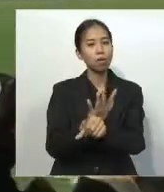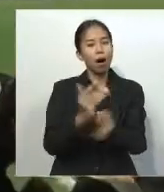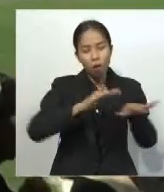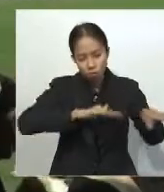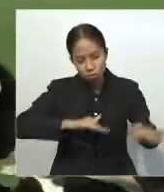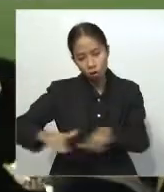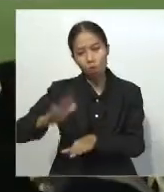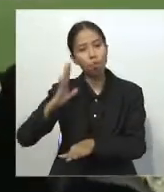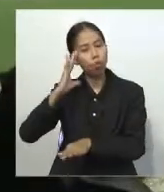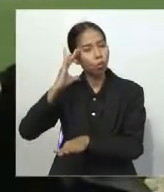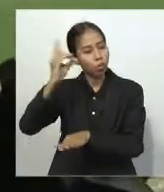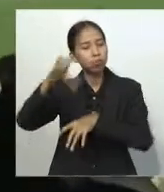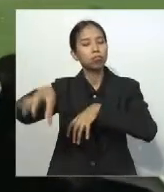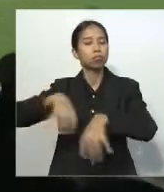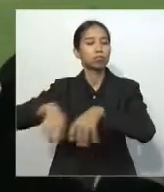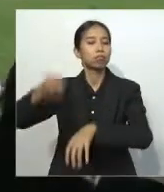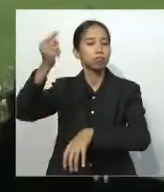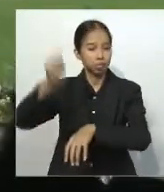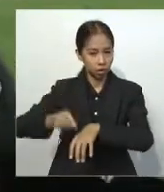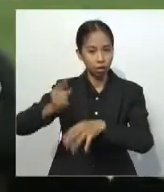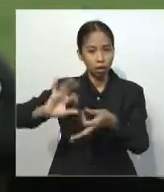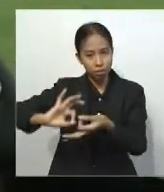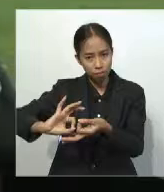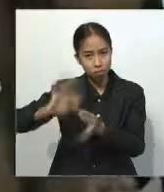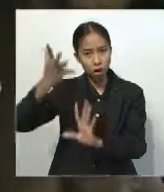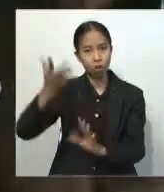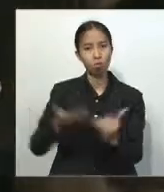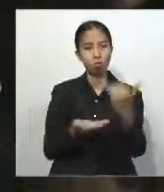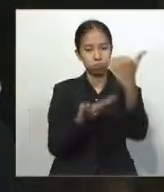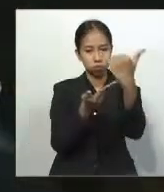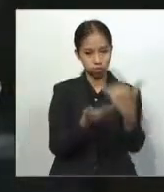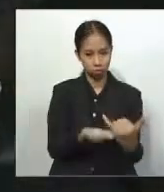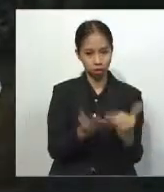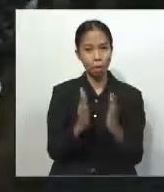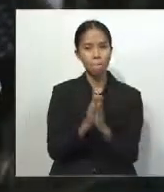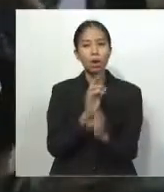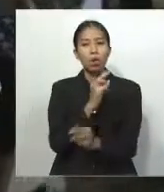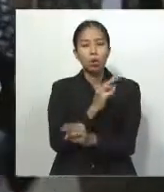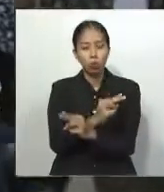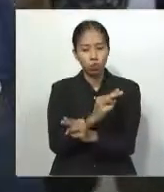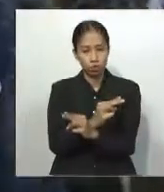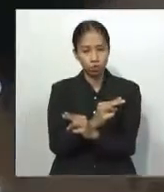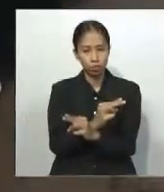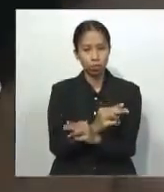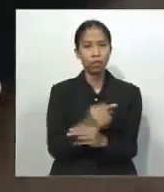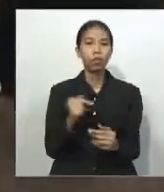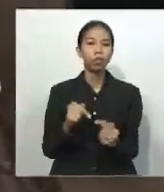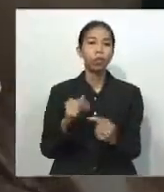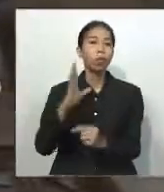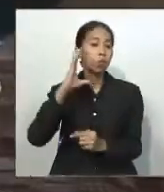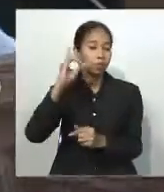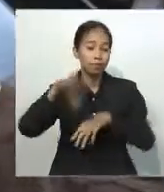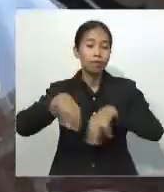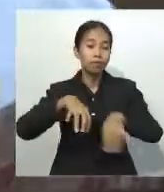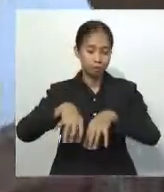มพร้อมสำหรับพิธีพระราชทานเพลิงศพอาจารย์ใหญ่พระวิทยาคมหลวงพ่อคูณปริสุทธิ์โตที่จะจัดขึ้น